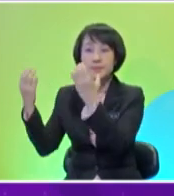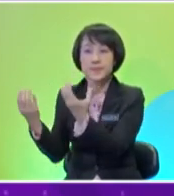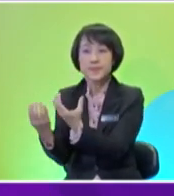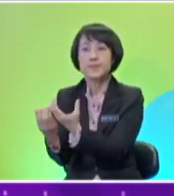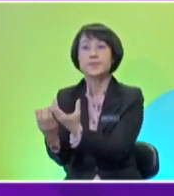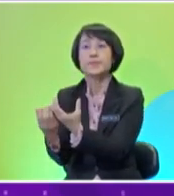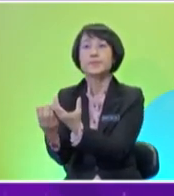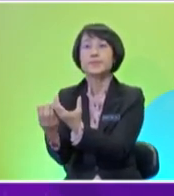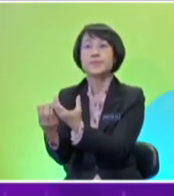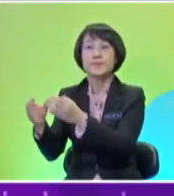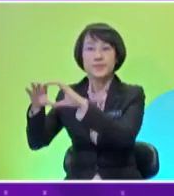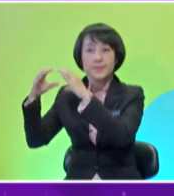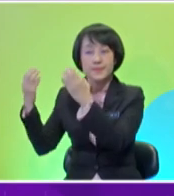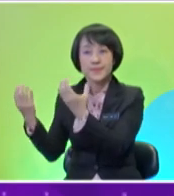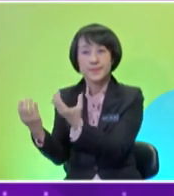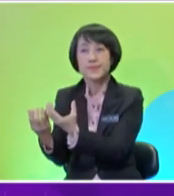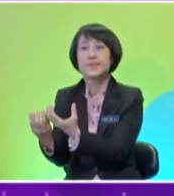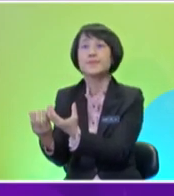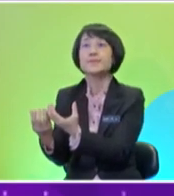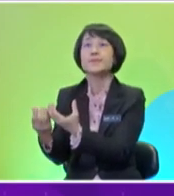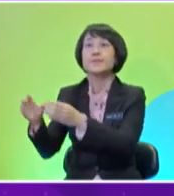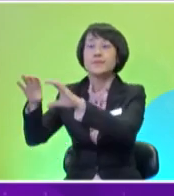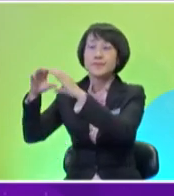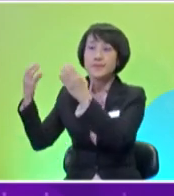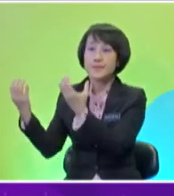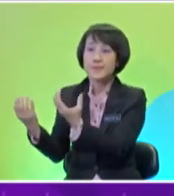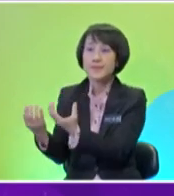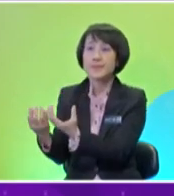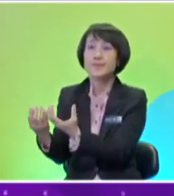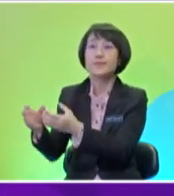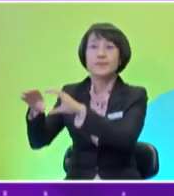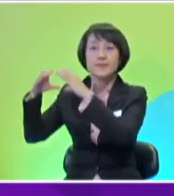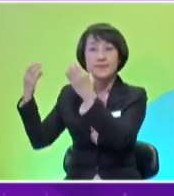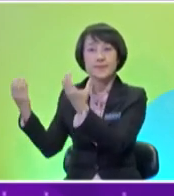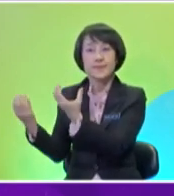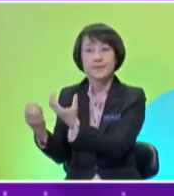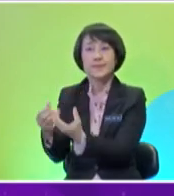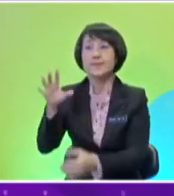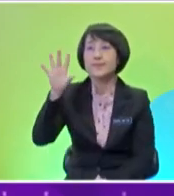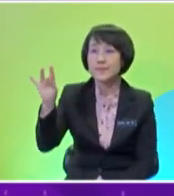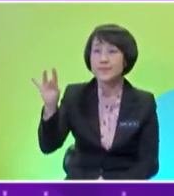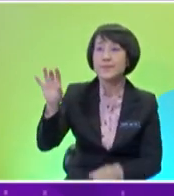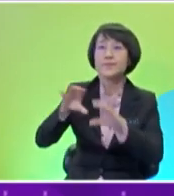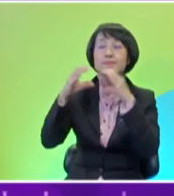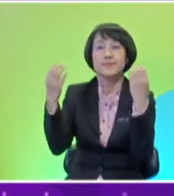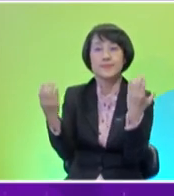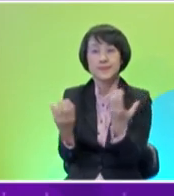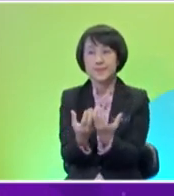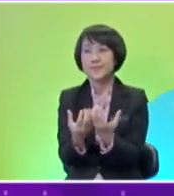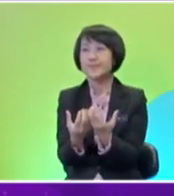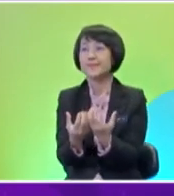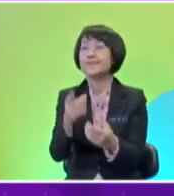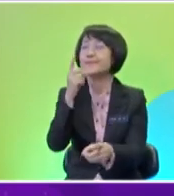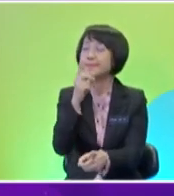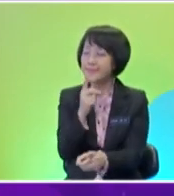kumpulan 6 kumpulan 7 kumpulan dan 8 kumpulan betul ketiga-tiganya